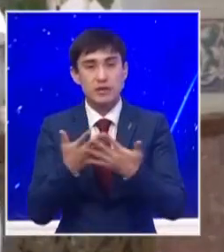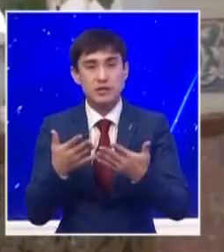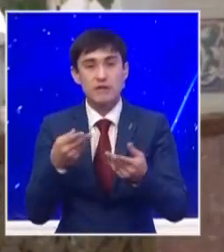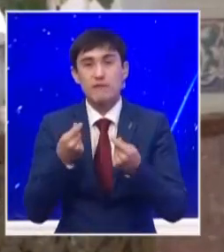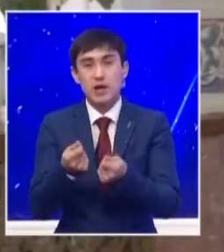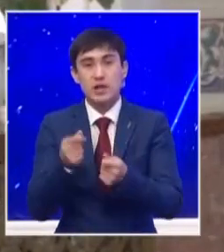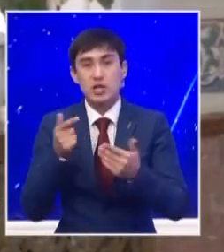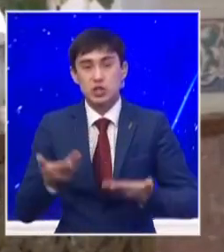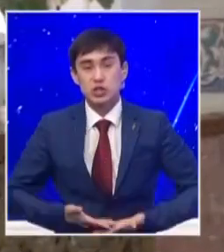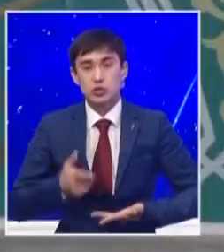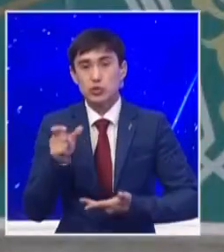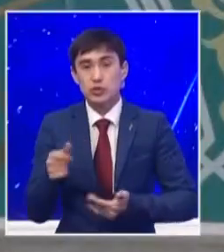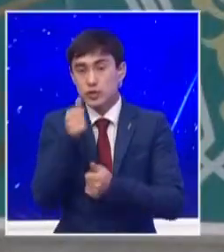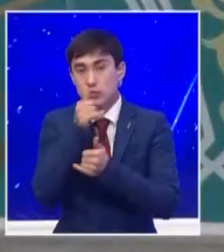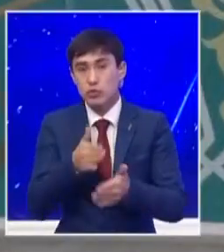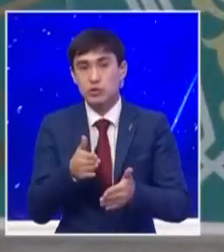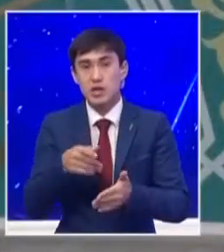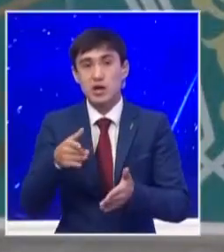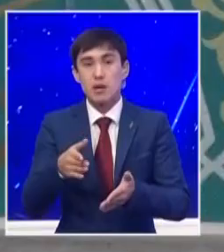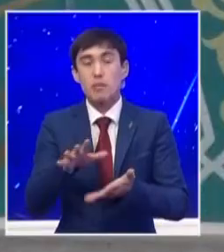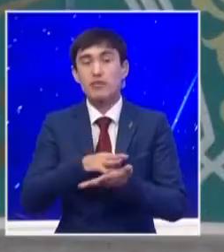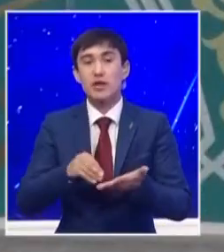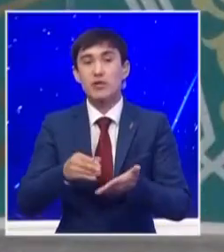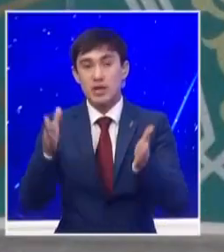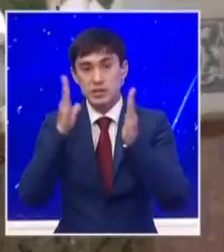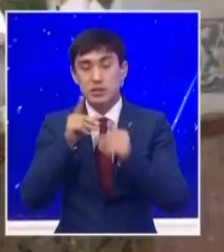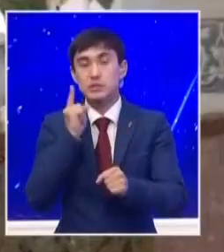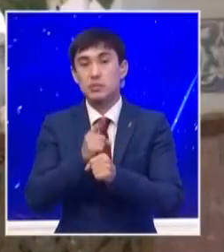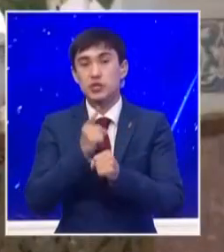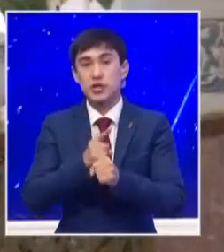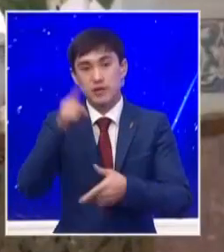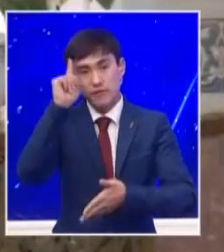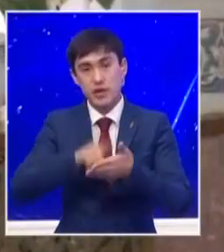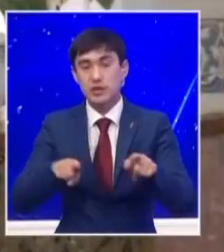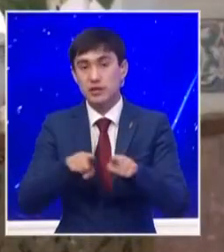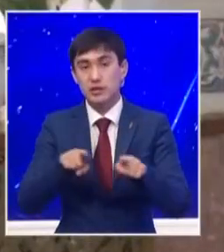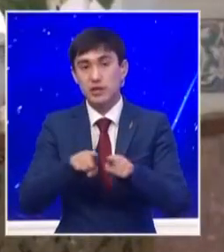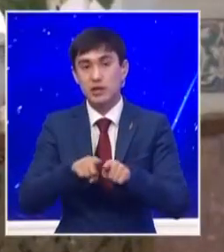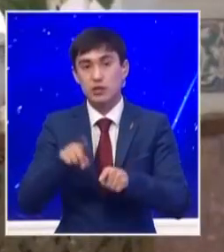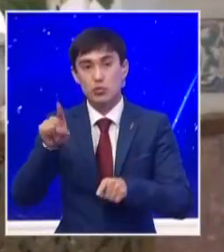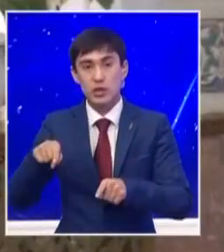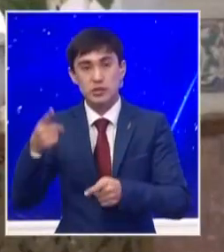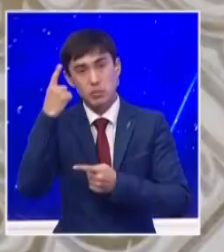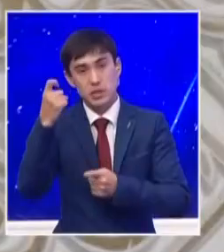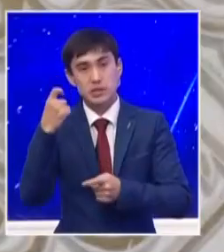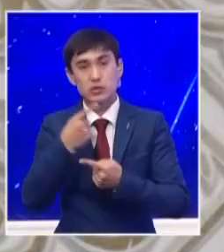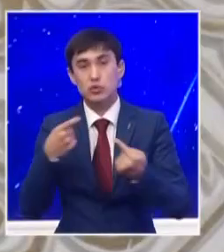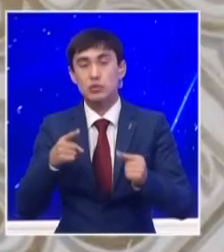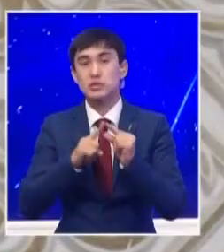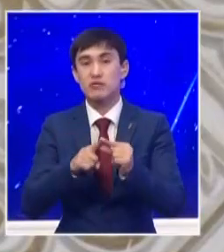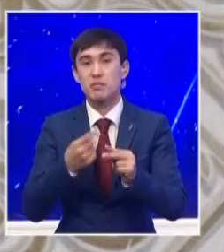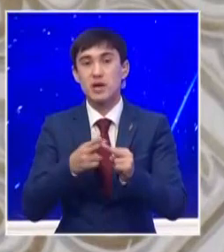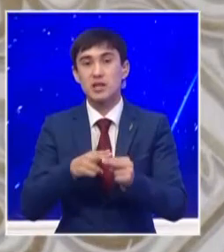влияние на жизнь людей повторяю что Ислам запрещает верить в астрологические И нумерологические предсказания Другими